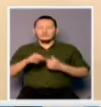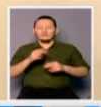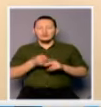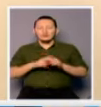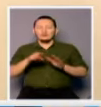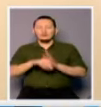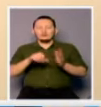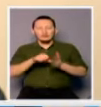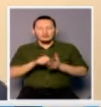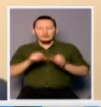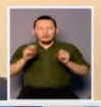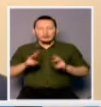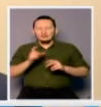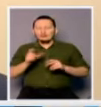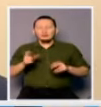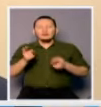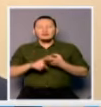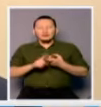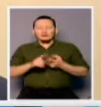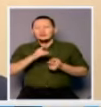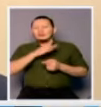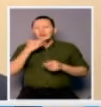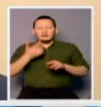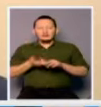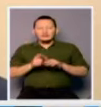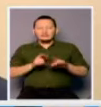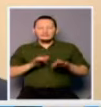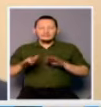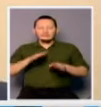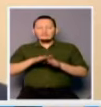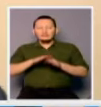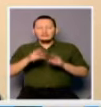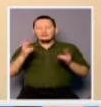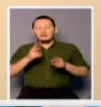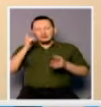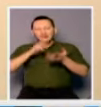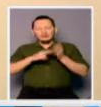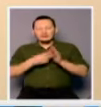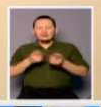неғұрлым біз адамдарға неғұрлым осы туралы мәлімет тез жеткізсек,